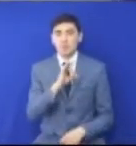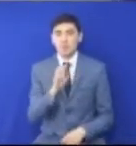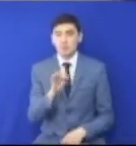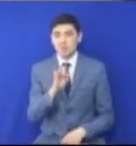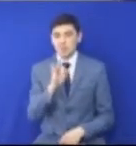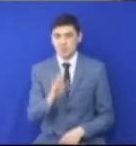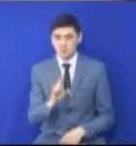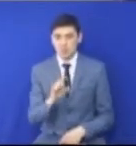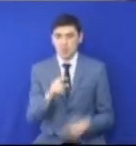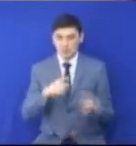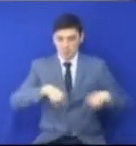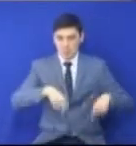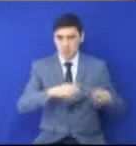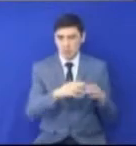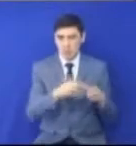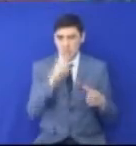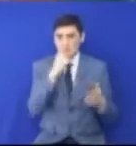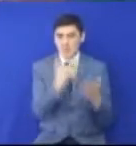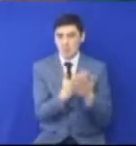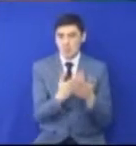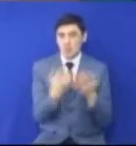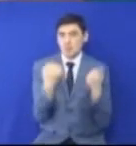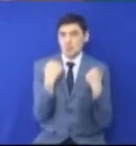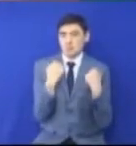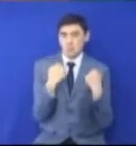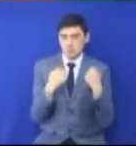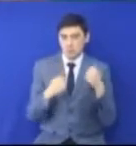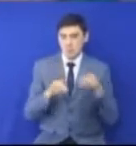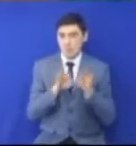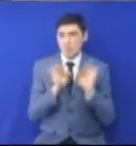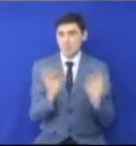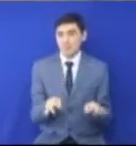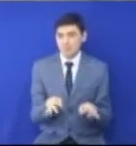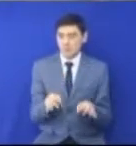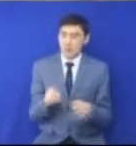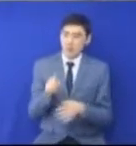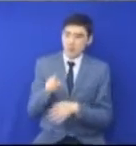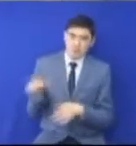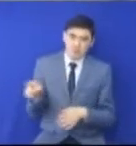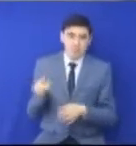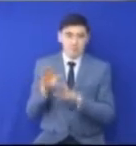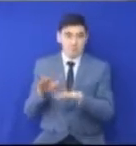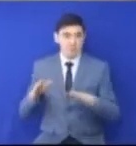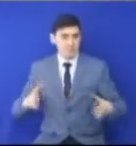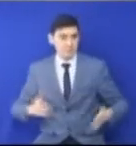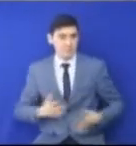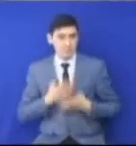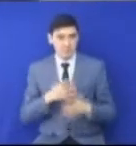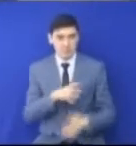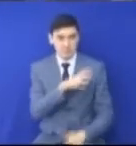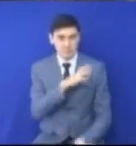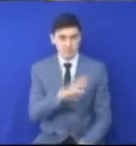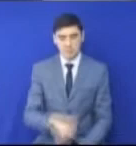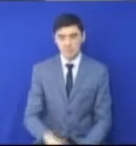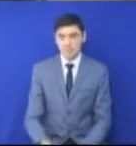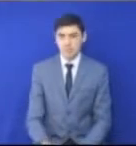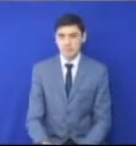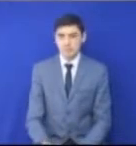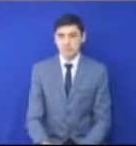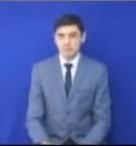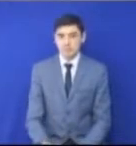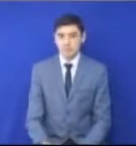балаларға қорғану әдістері мен спорттық шеберліктерін көрсетті. Құқық қорғау қызметкерлерінің көрсетілімі кішкентай көрермендерге ерекше әсер